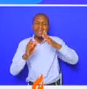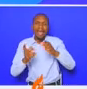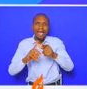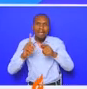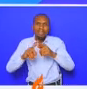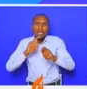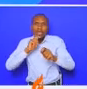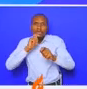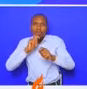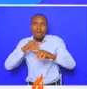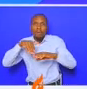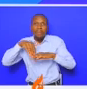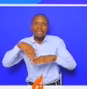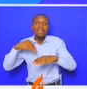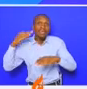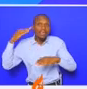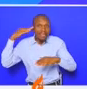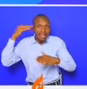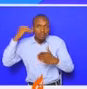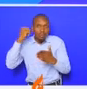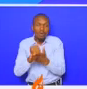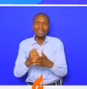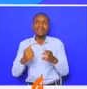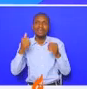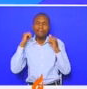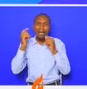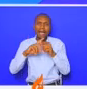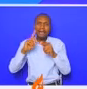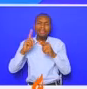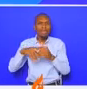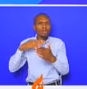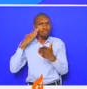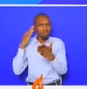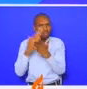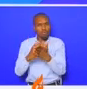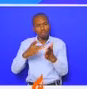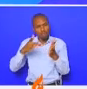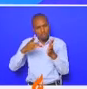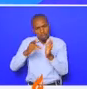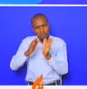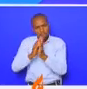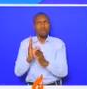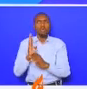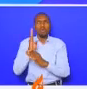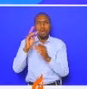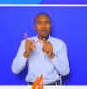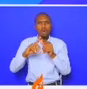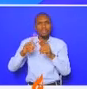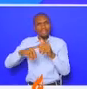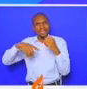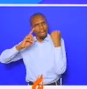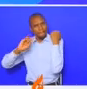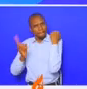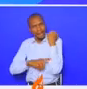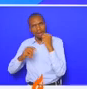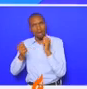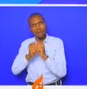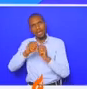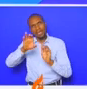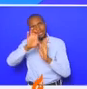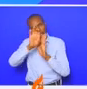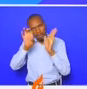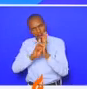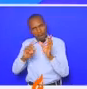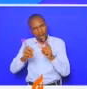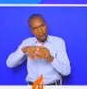asa magachayo ni gobono ba msiabo batia nirebuna ni gobago cheko ba imokeria egetambu kiregetindi korengana nilichiko aso